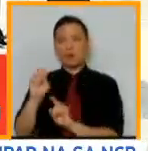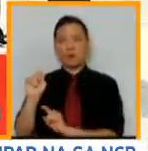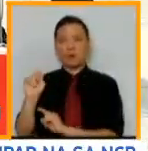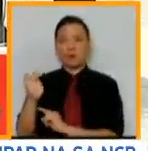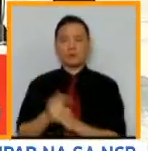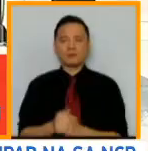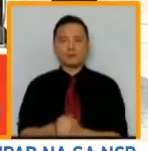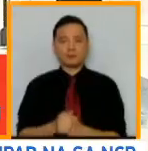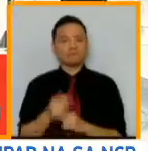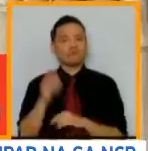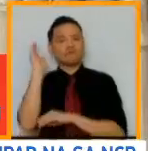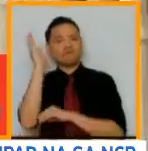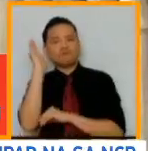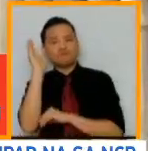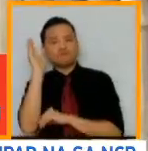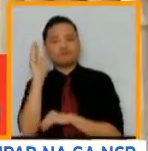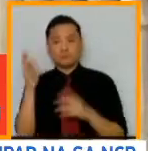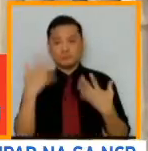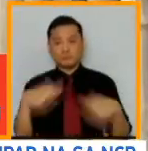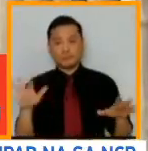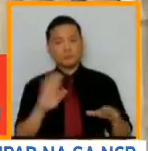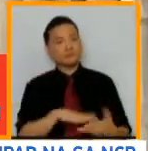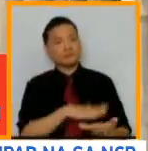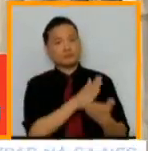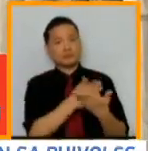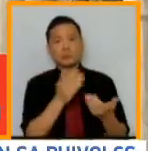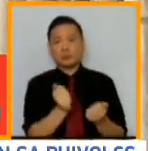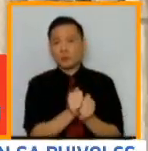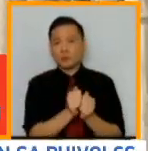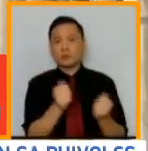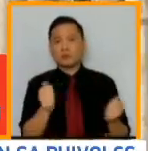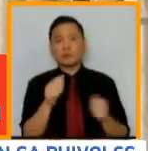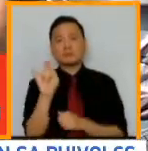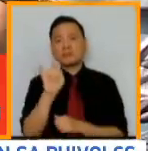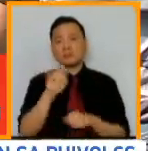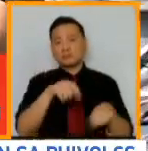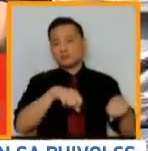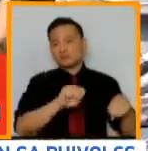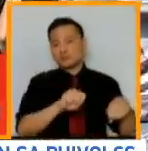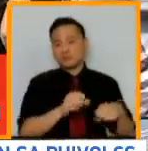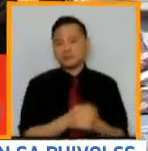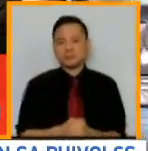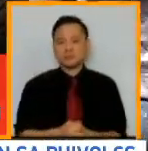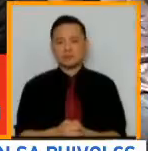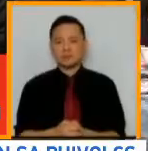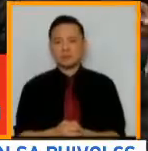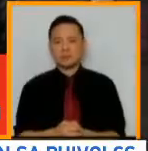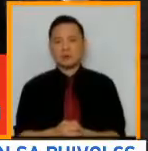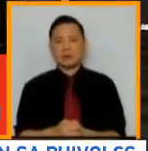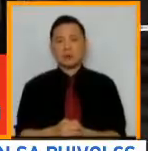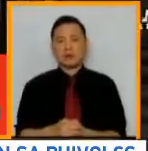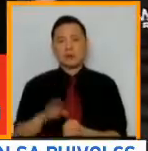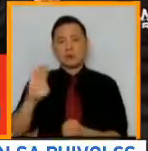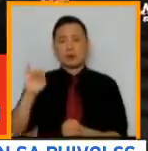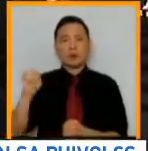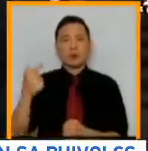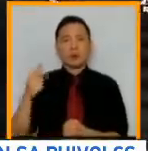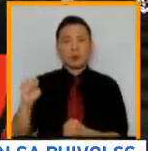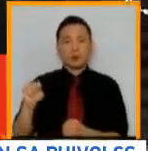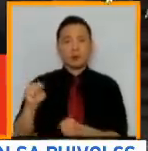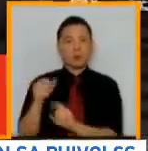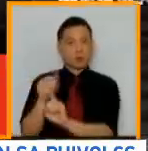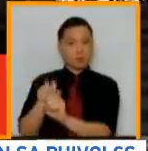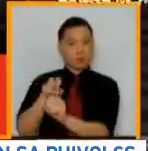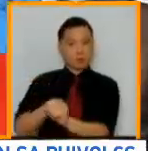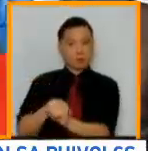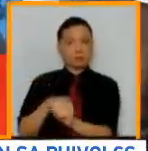mga motorcycle taxi riders. Ngayong umatras na sa presidential race si Senador Bongo, tatanggapin daw ni Moreno kung susuportahan siya ni